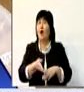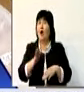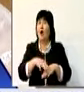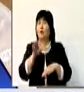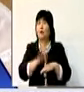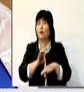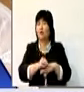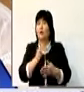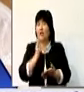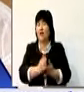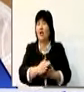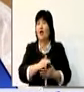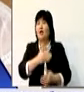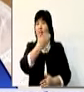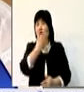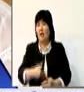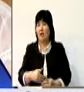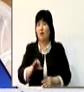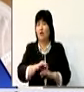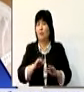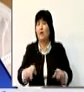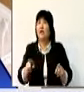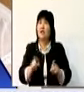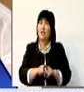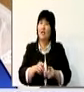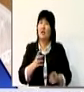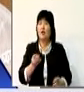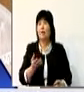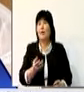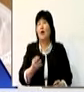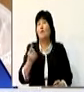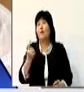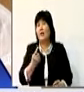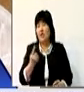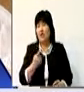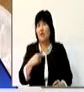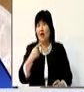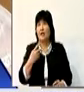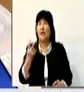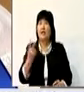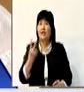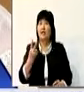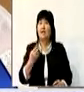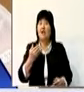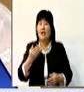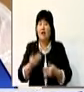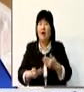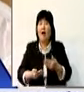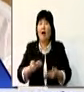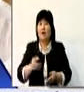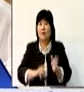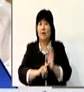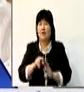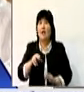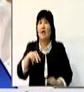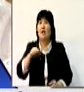келген балалар, сал ауруына ұшыраған балдар жәймендеп бірінші, жаңа айтады ғой, екінші қадамды жасап жатырмыз. Бұл біздің